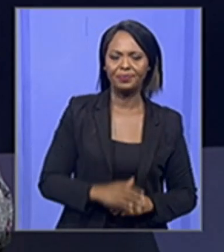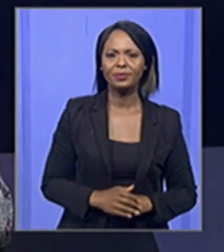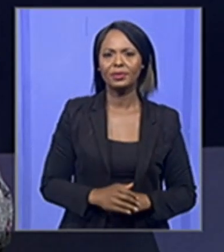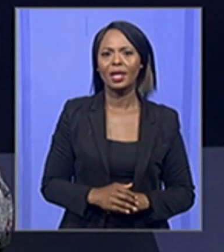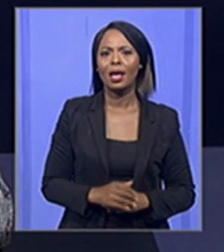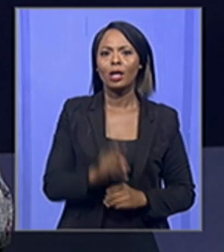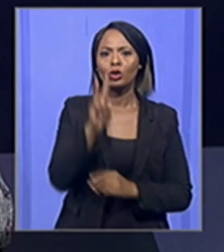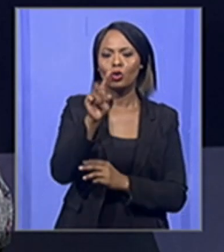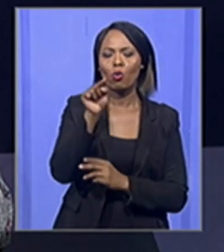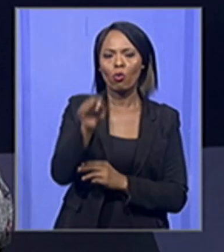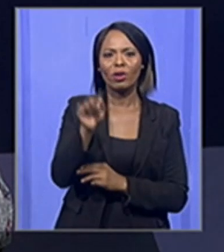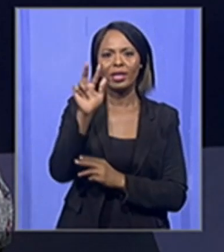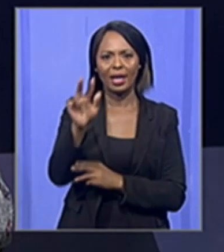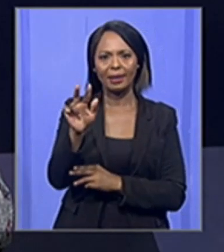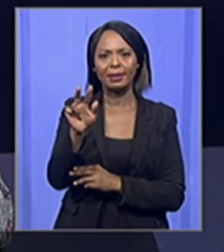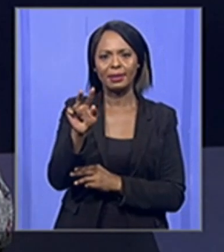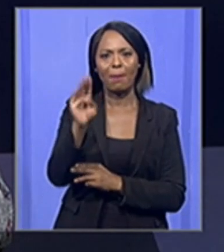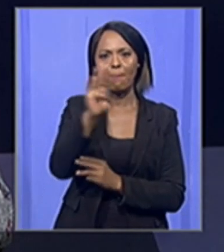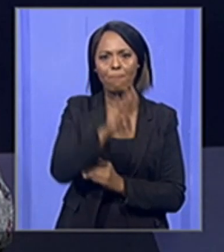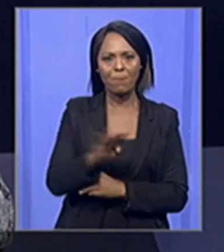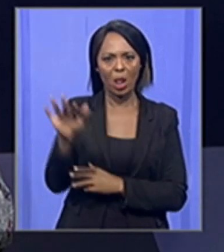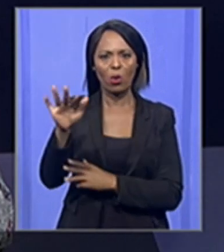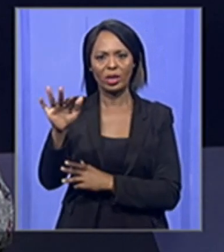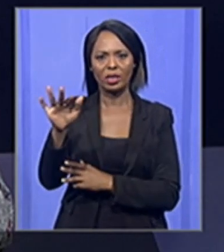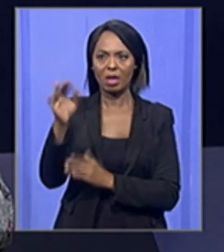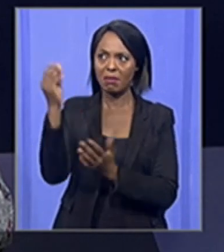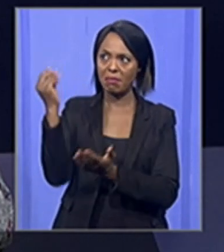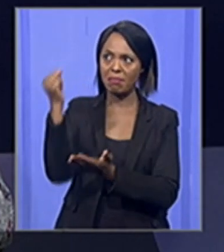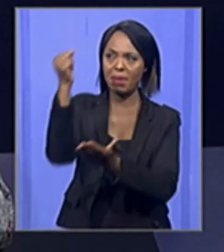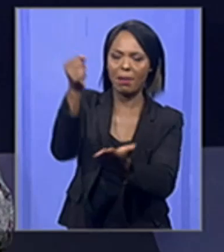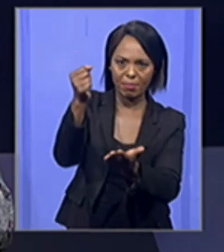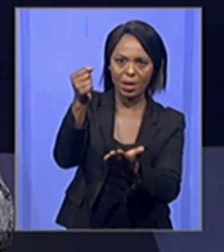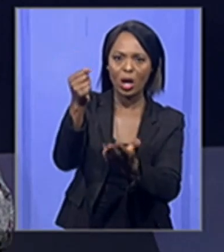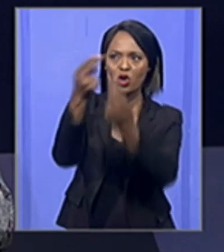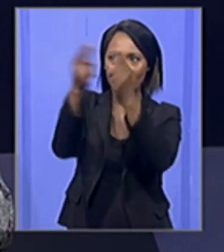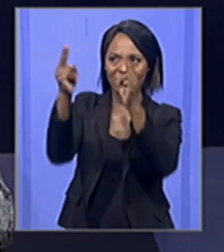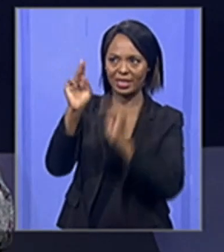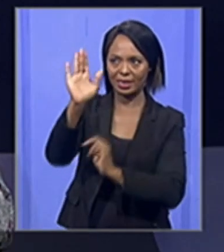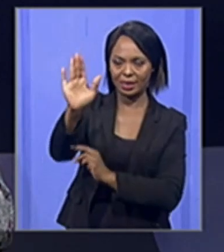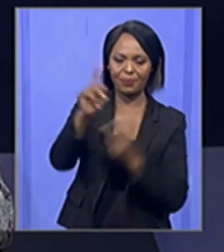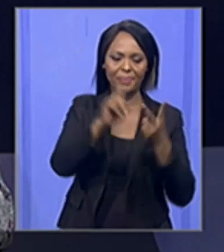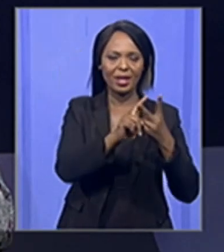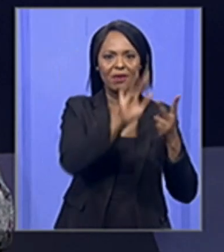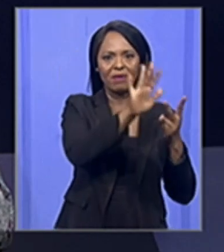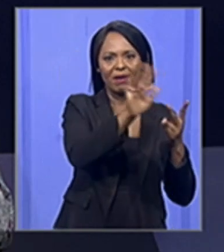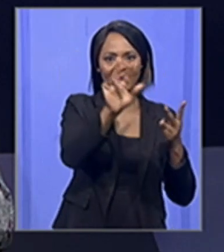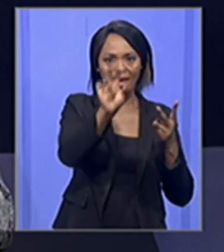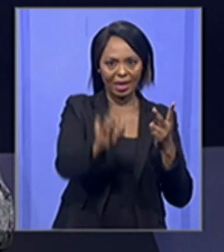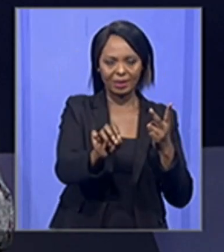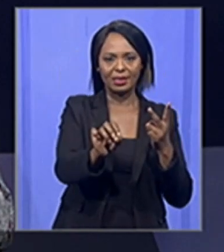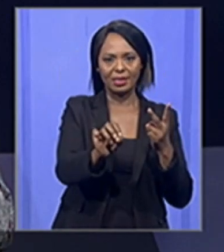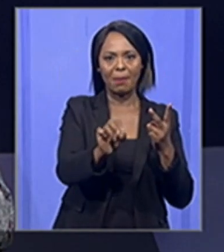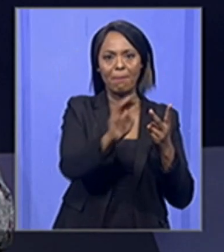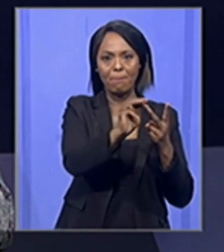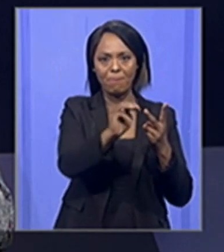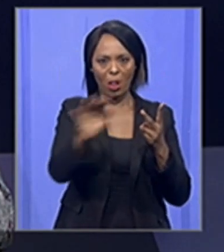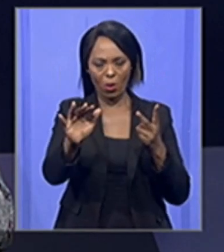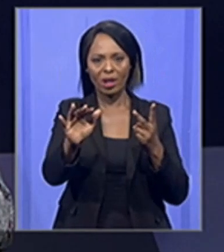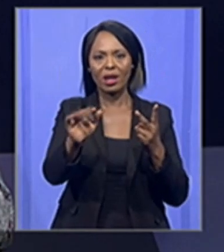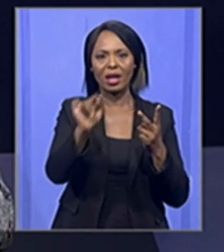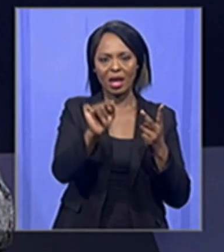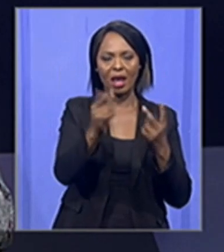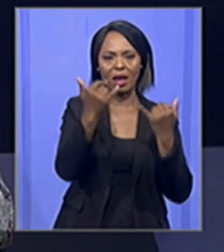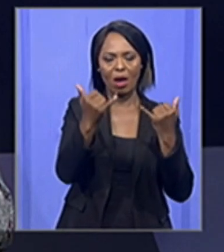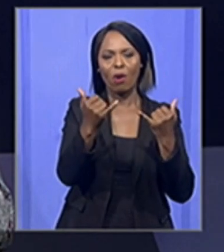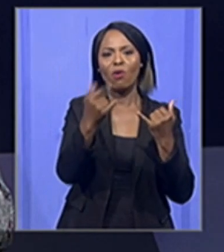about 2.8 billion ko di-universityng ra be re romela gape 580 million ko di-TVET